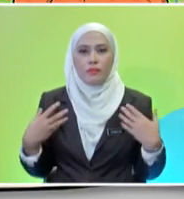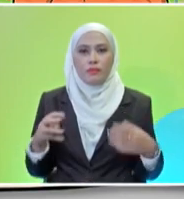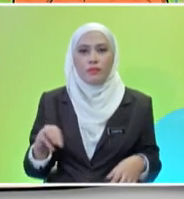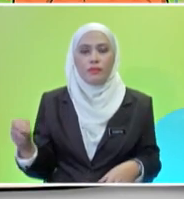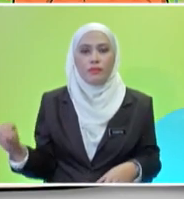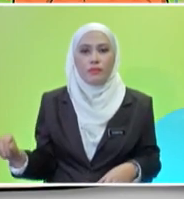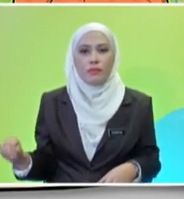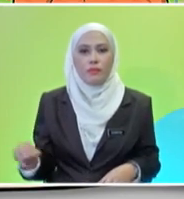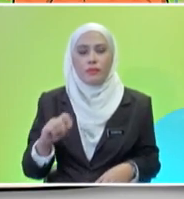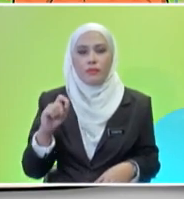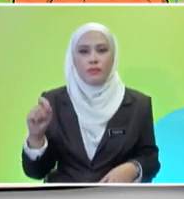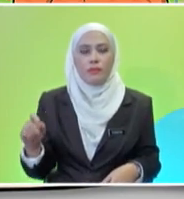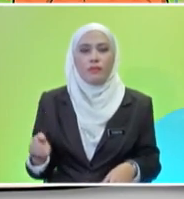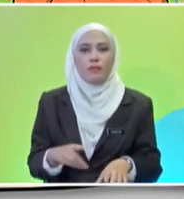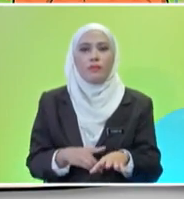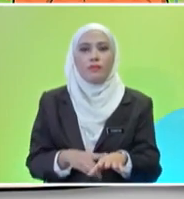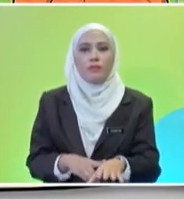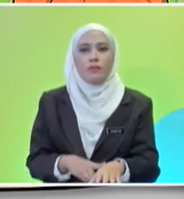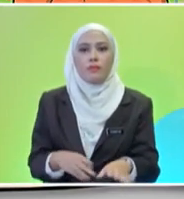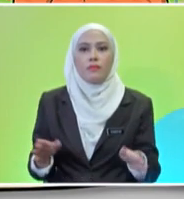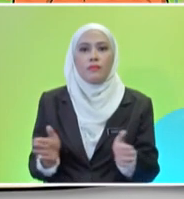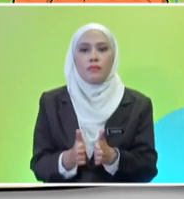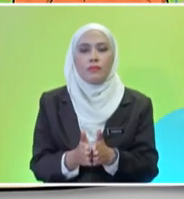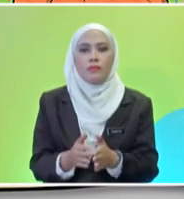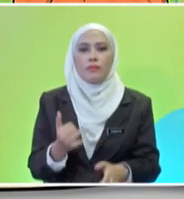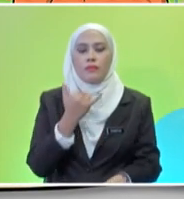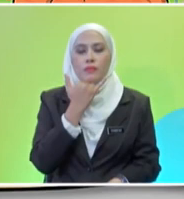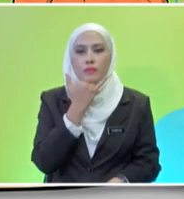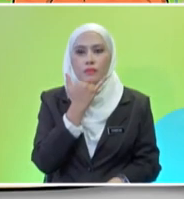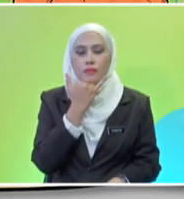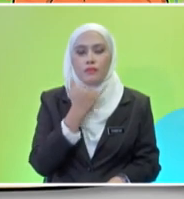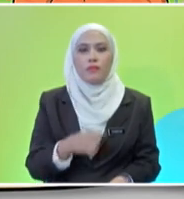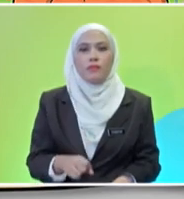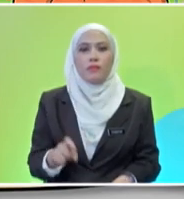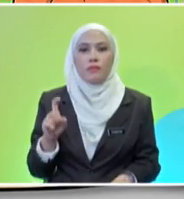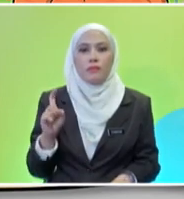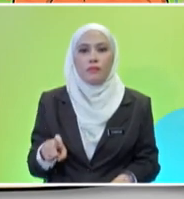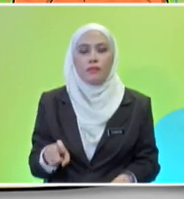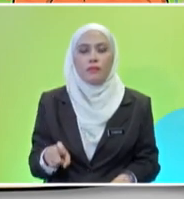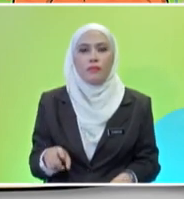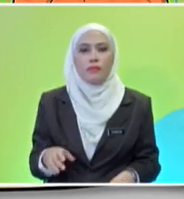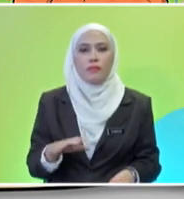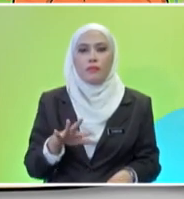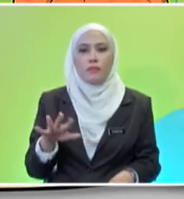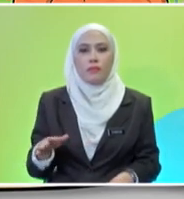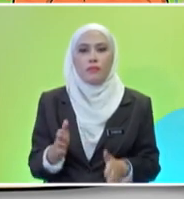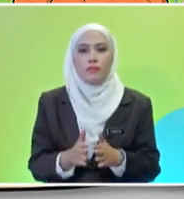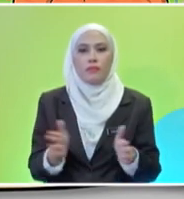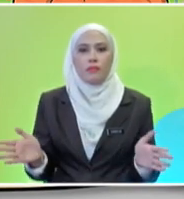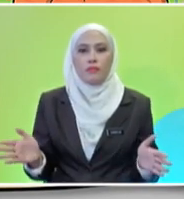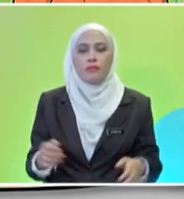salah penggunaannya apabila diikuti dengan ee tempat perlu diezer jarak